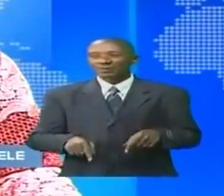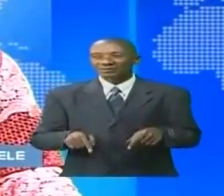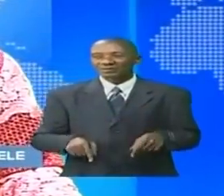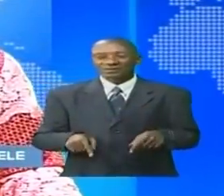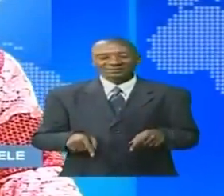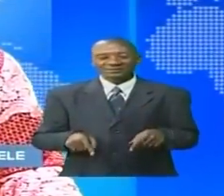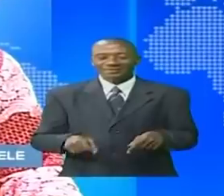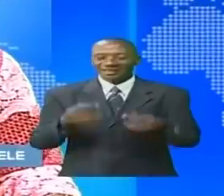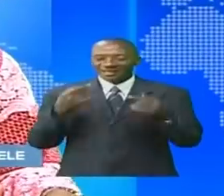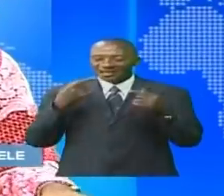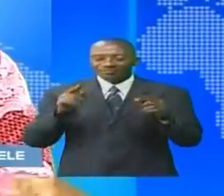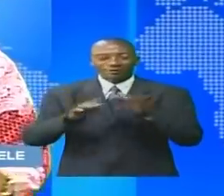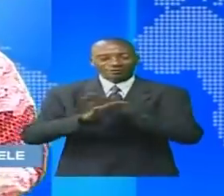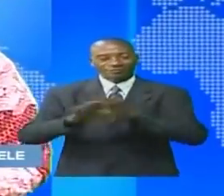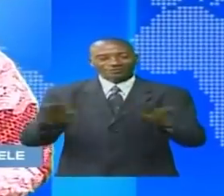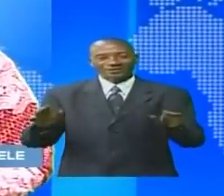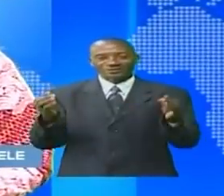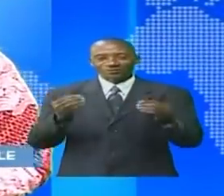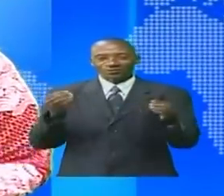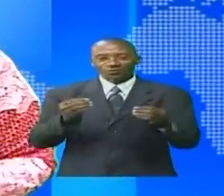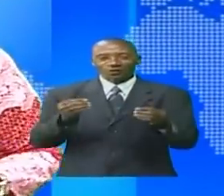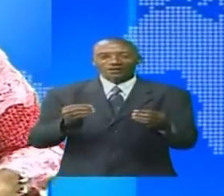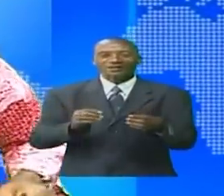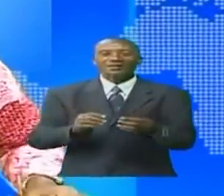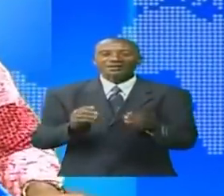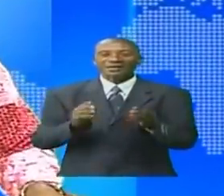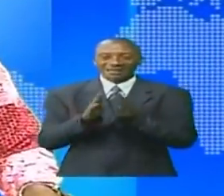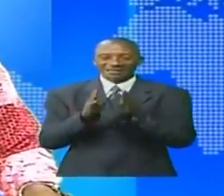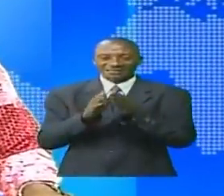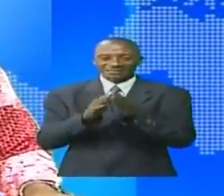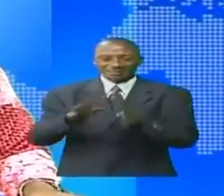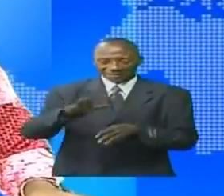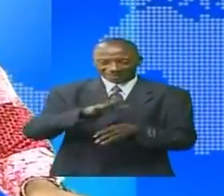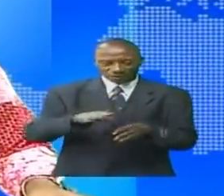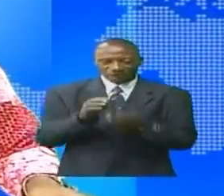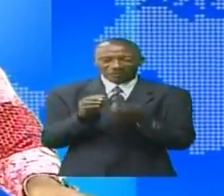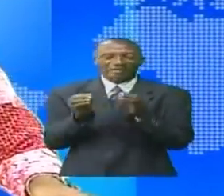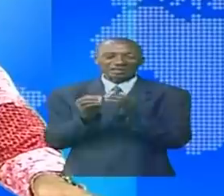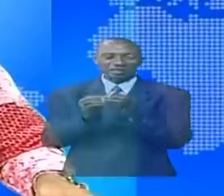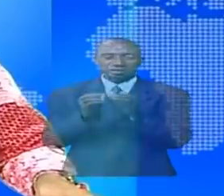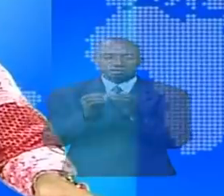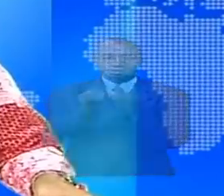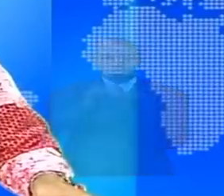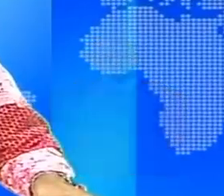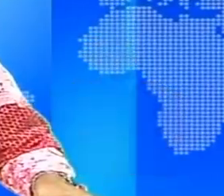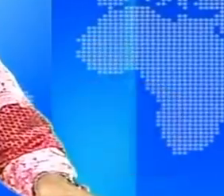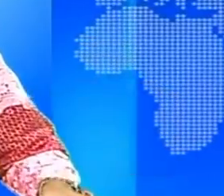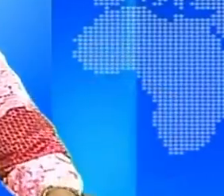ce journal suite au direct de l'Assemblée nationale, la plénière à laquelle